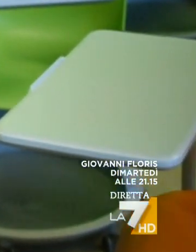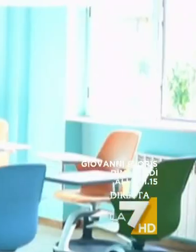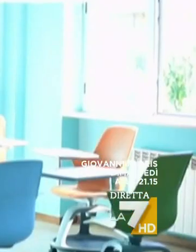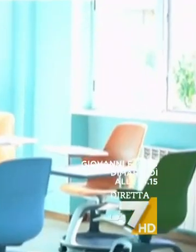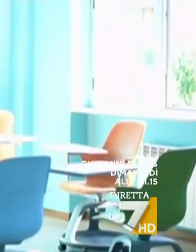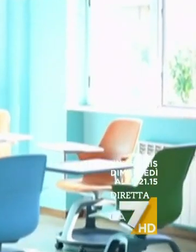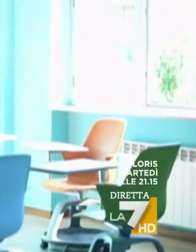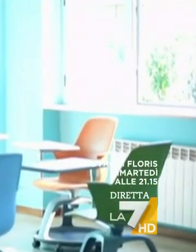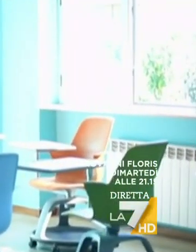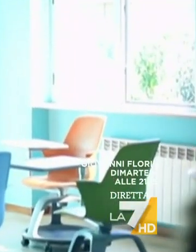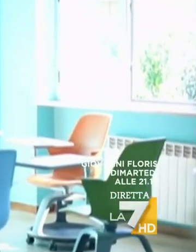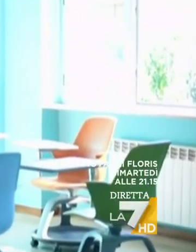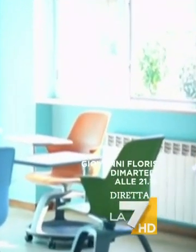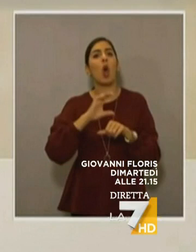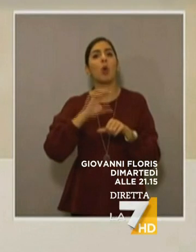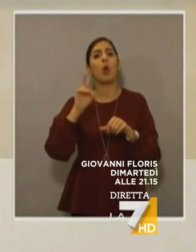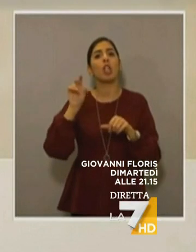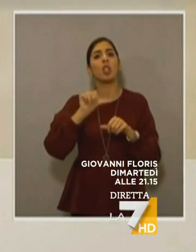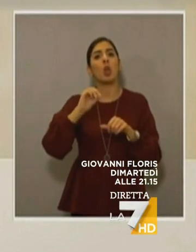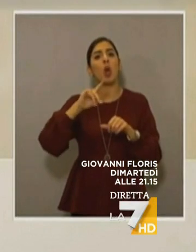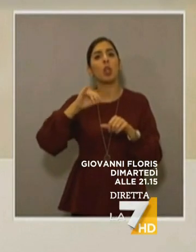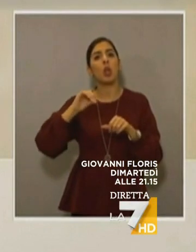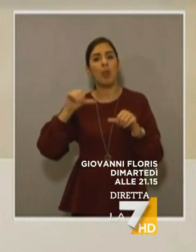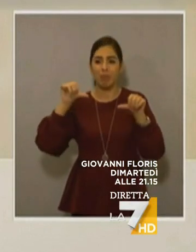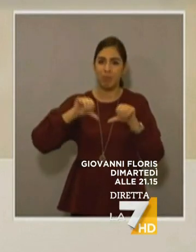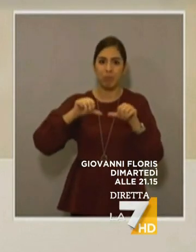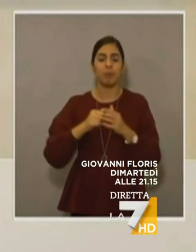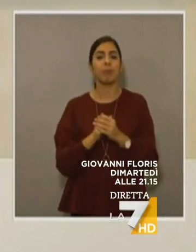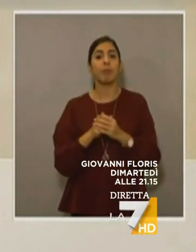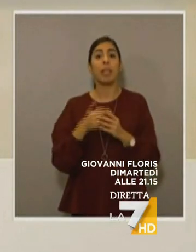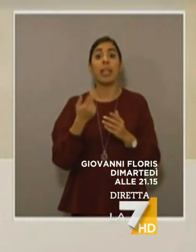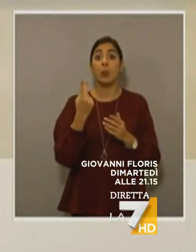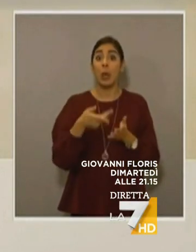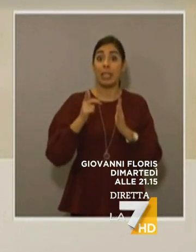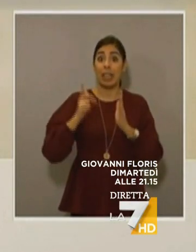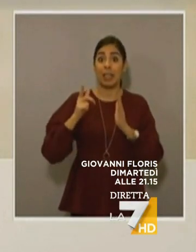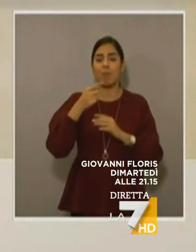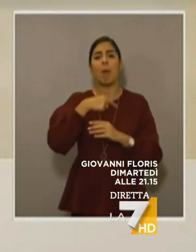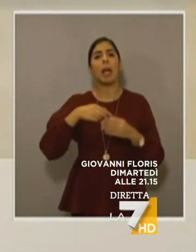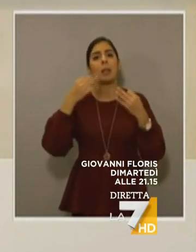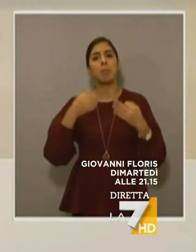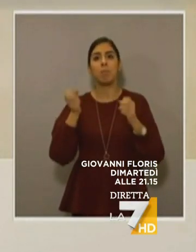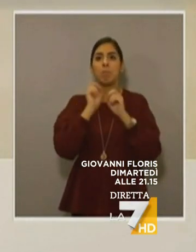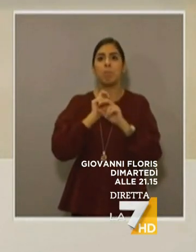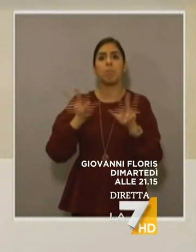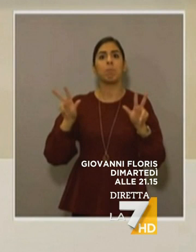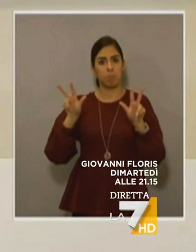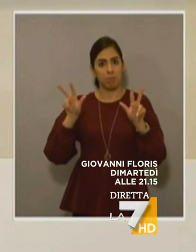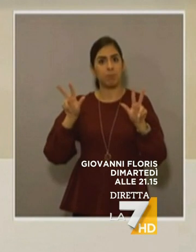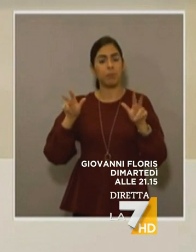perde l'occasione di insinuare. Abbiamo lanciato la call